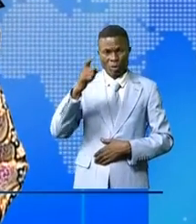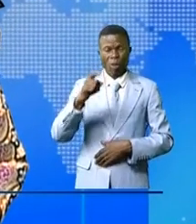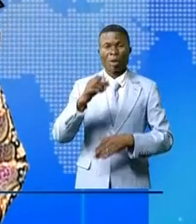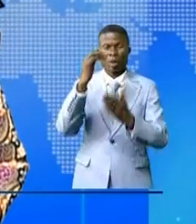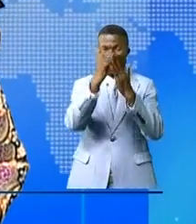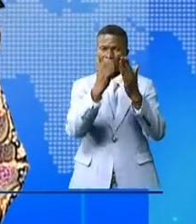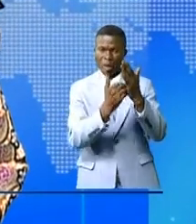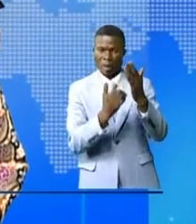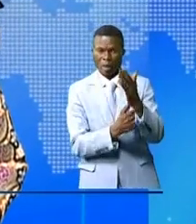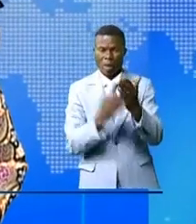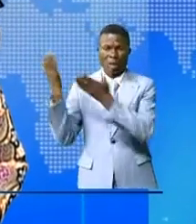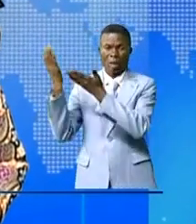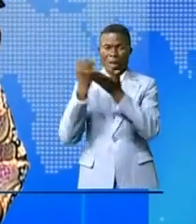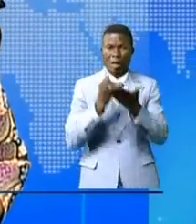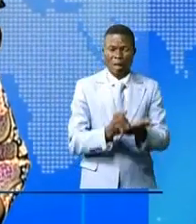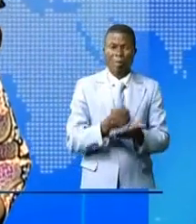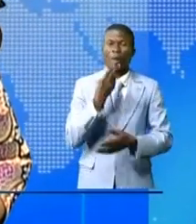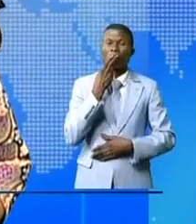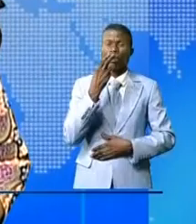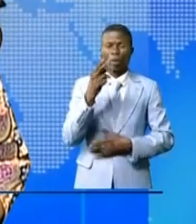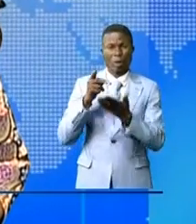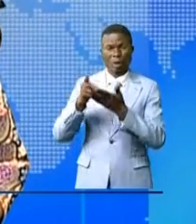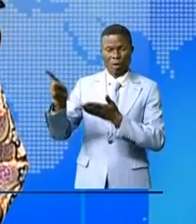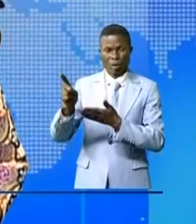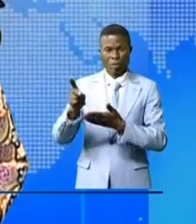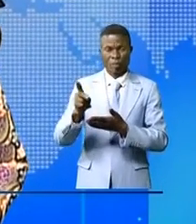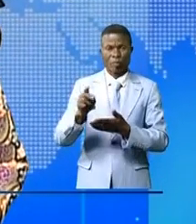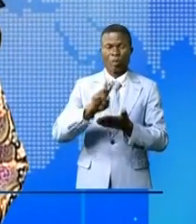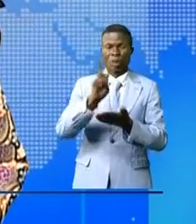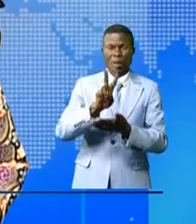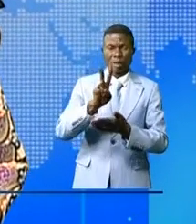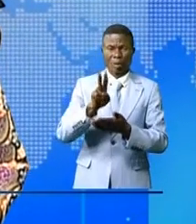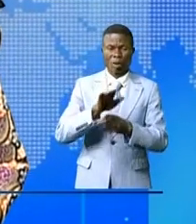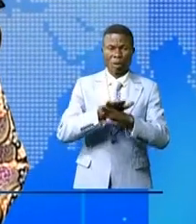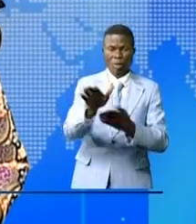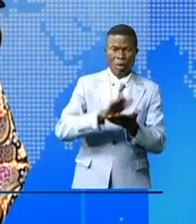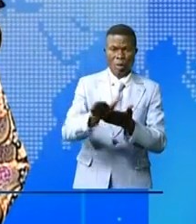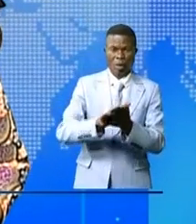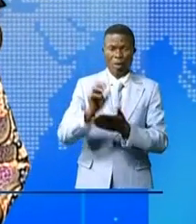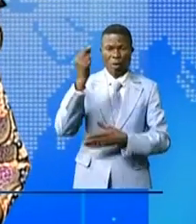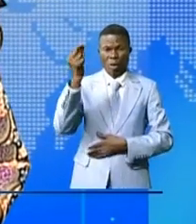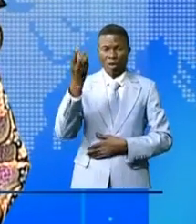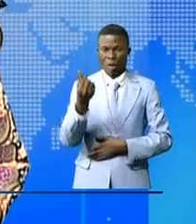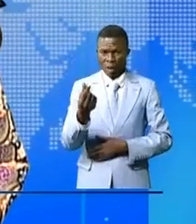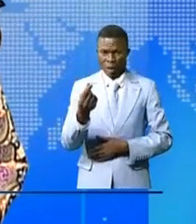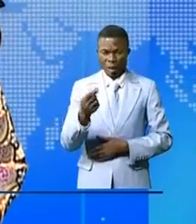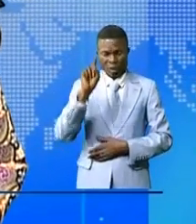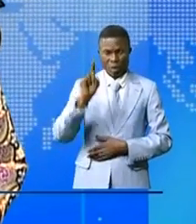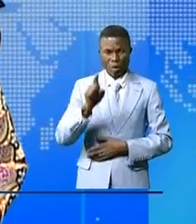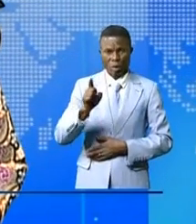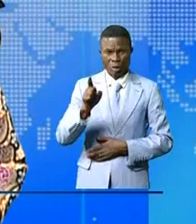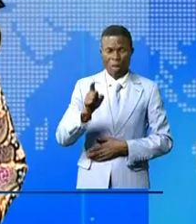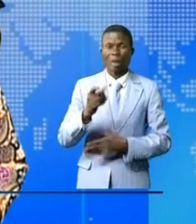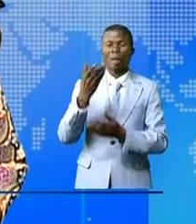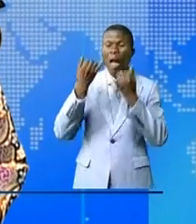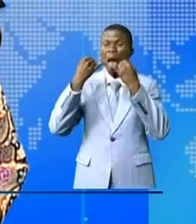d'inventaire, les importateurs des cigarettes qui ont acheté les vignettes imprimées par l'hôtel de monnaie sont tenus de les